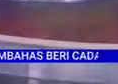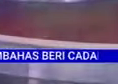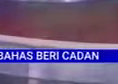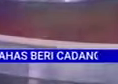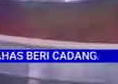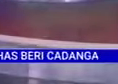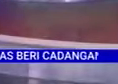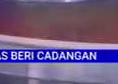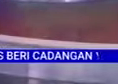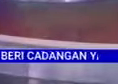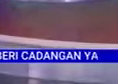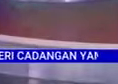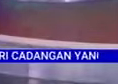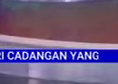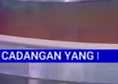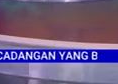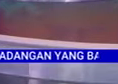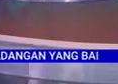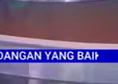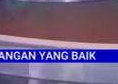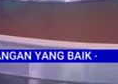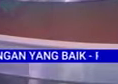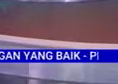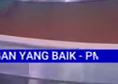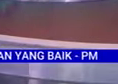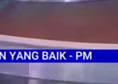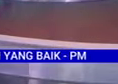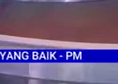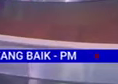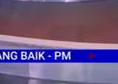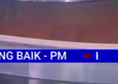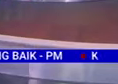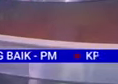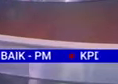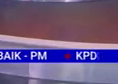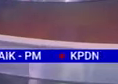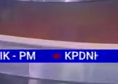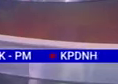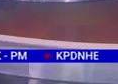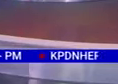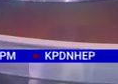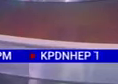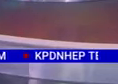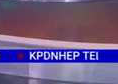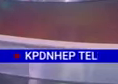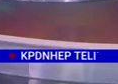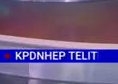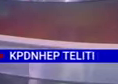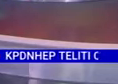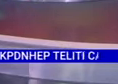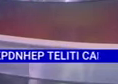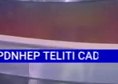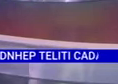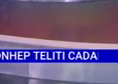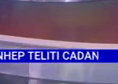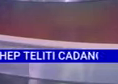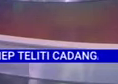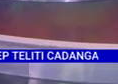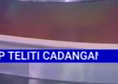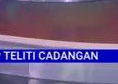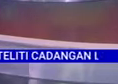Asalamualaikum salam kagem isyrin wilayah 17 March bahkan laporan terdiri dari seluruh negara